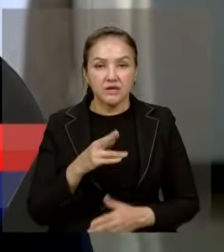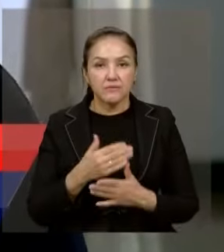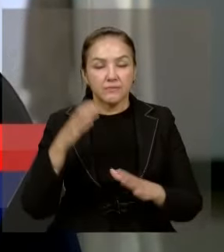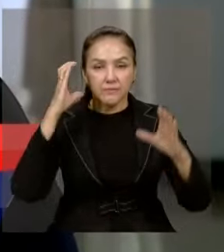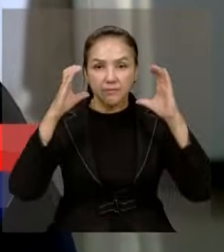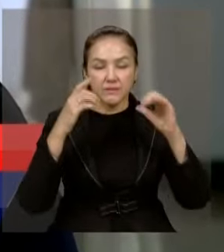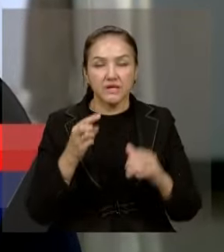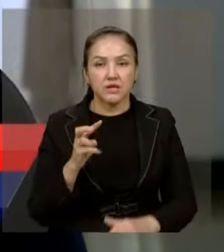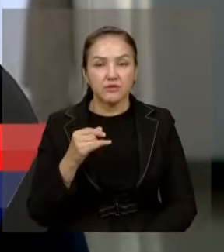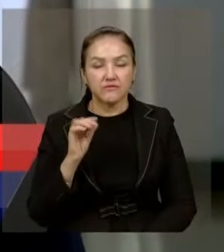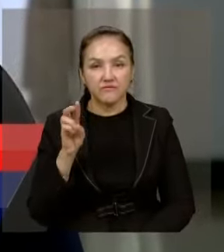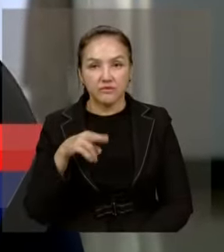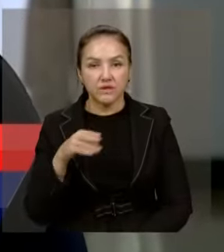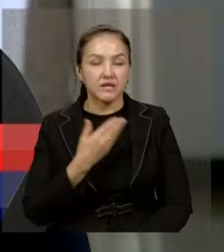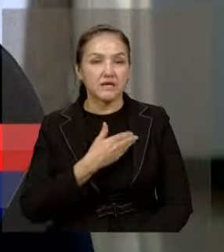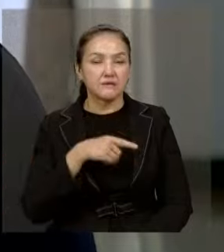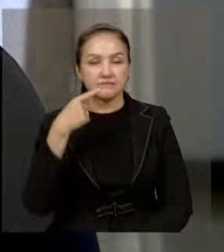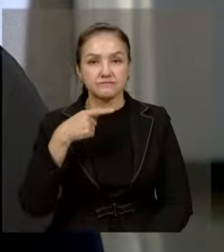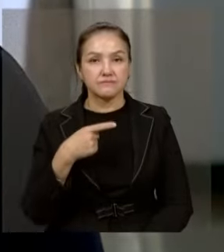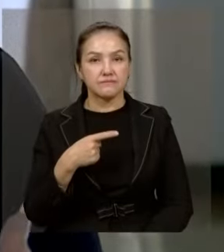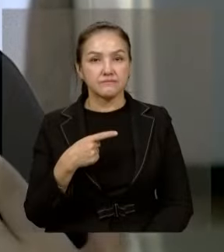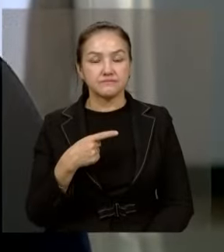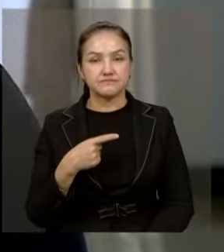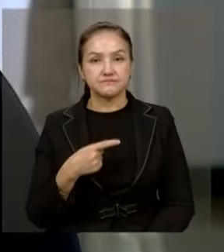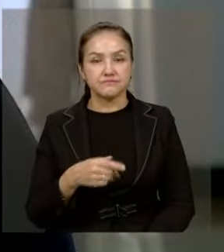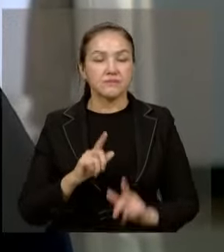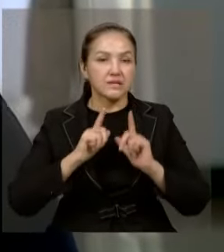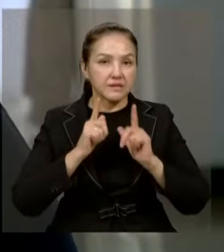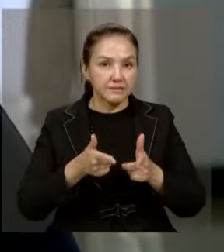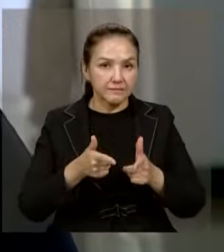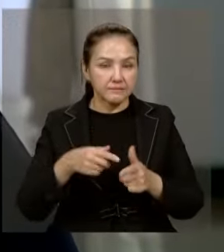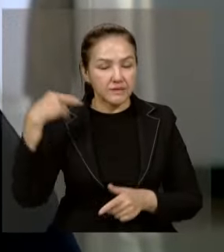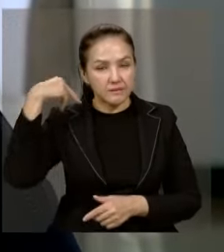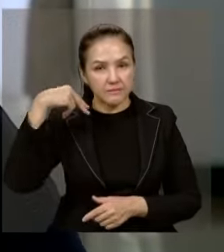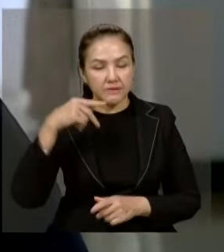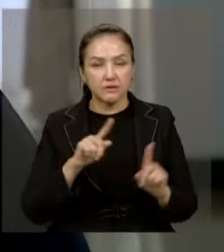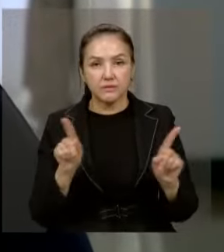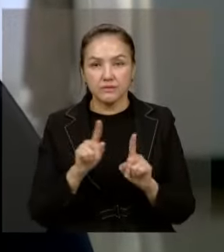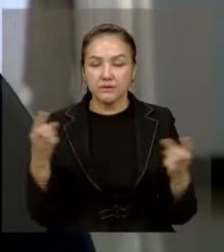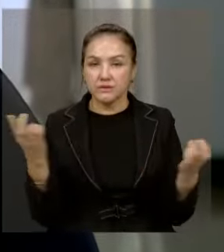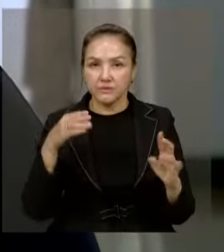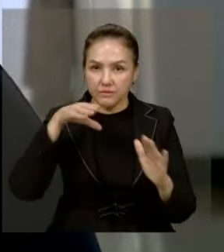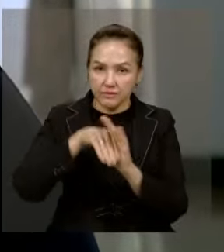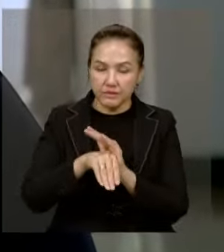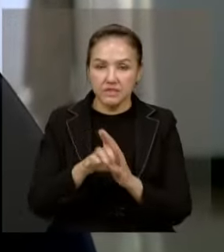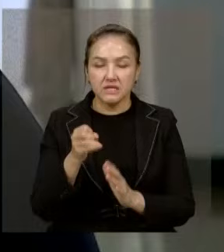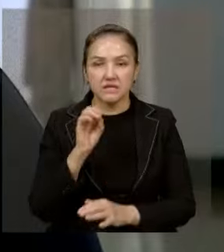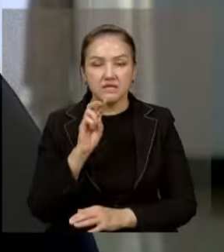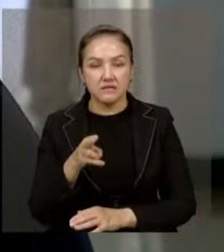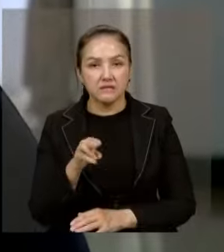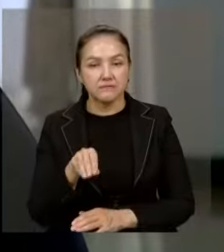университе вот хочу отметить и согласиться с посланием президента о том что нужно внедрять искусственный